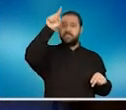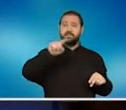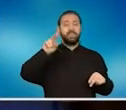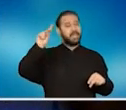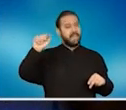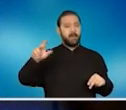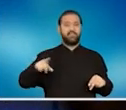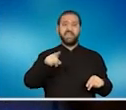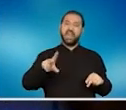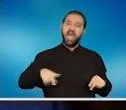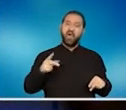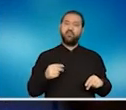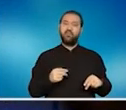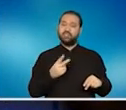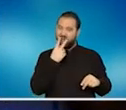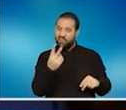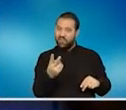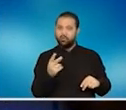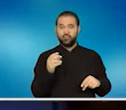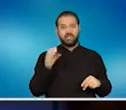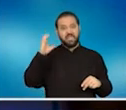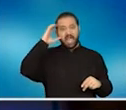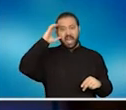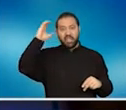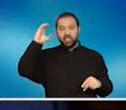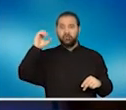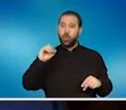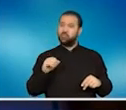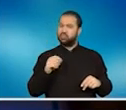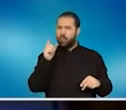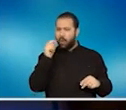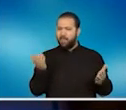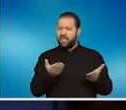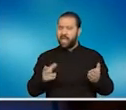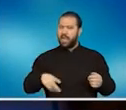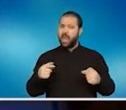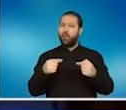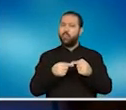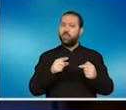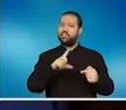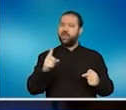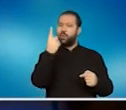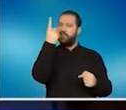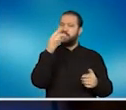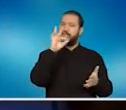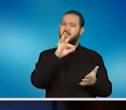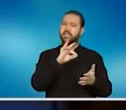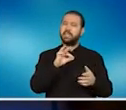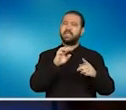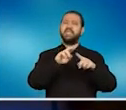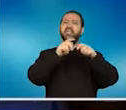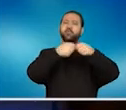considerat și de credincioși și de potrivnici întâi de toate ca o